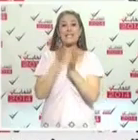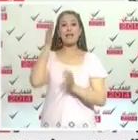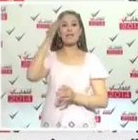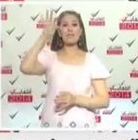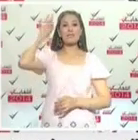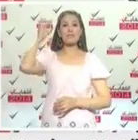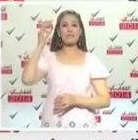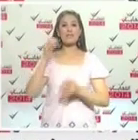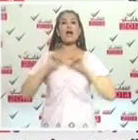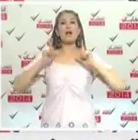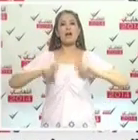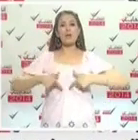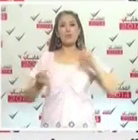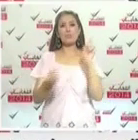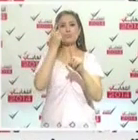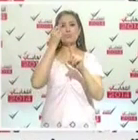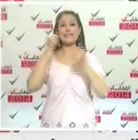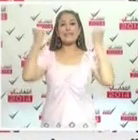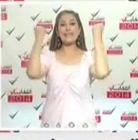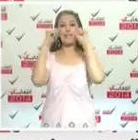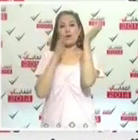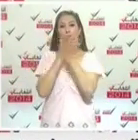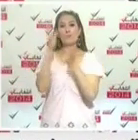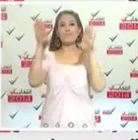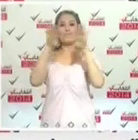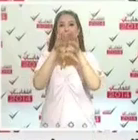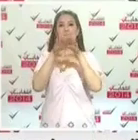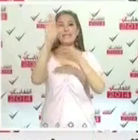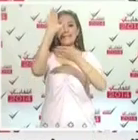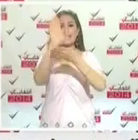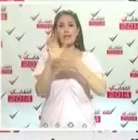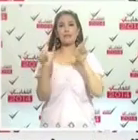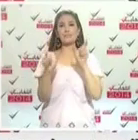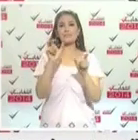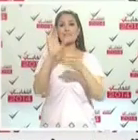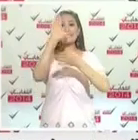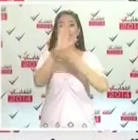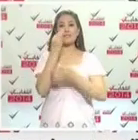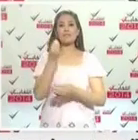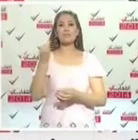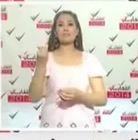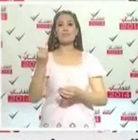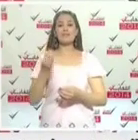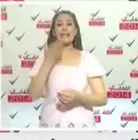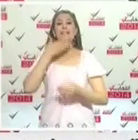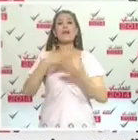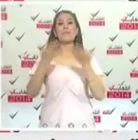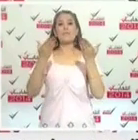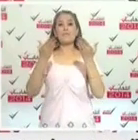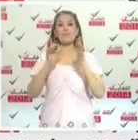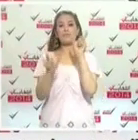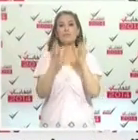نحب حكومه قويه تحكم بالعدل وز تحمينا وتحمي ولادنا وتعطي الثقه